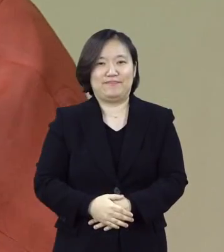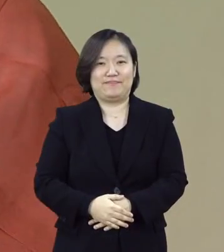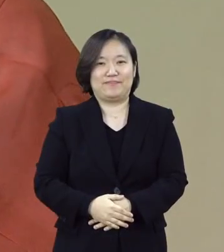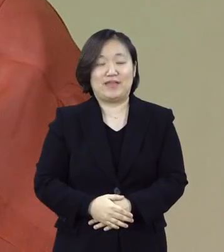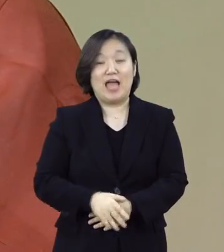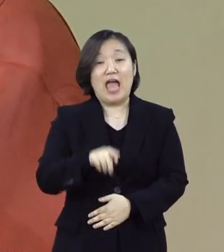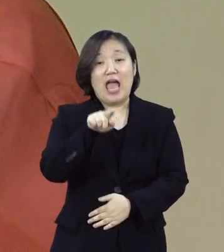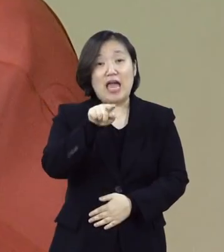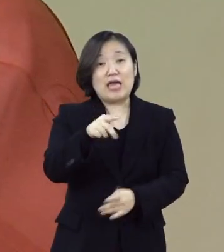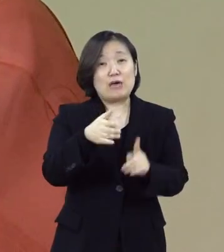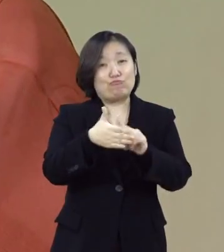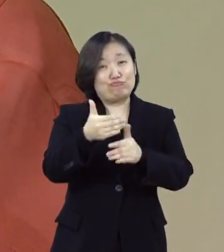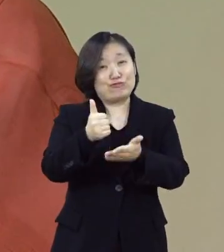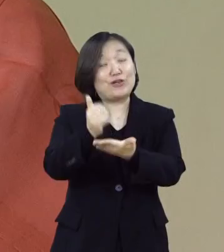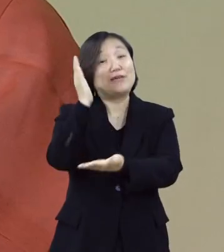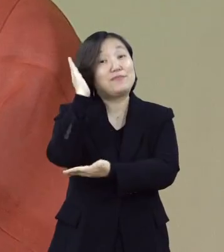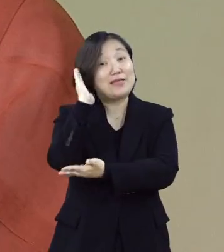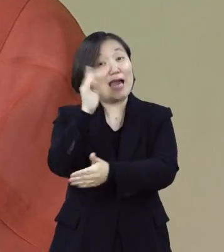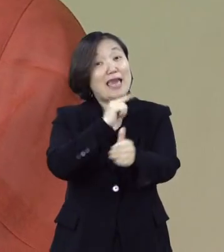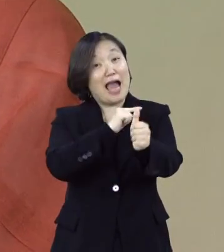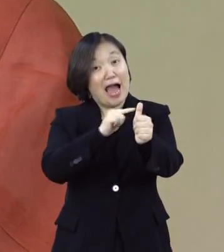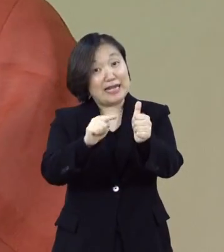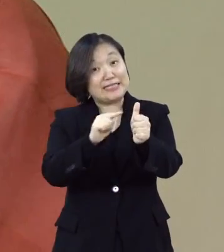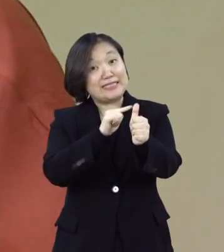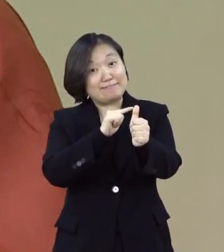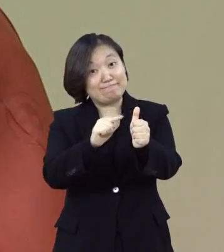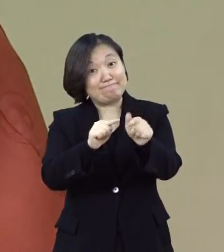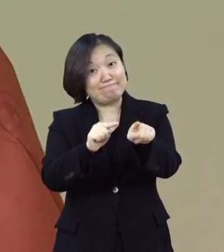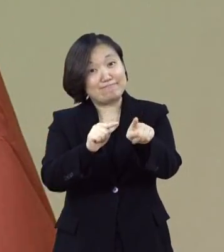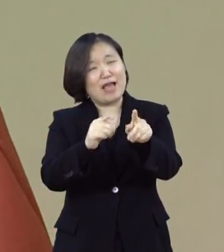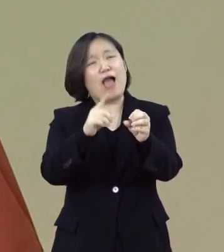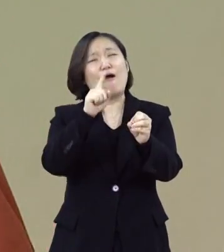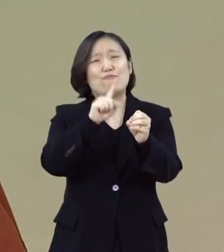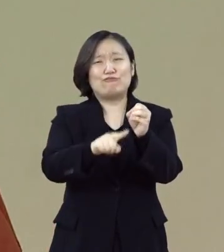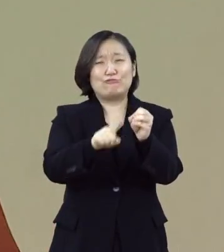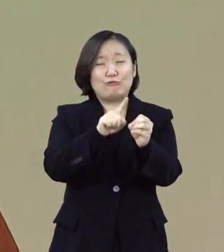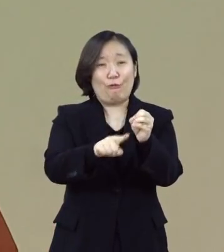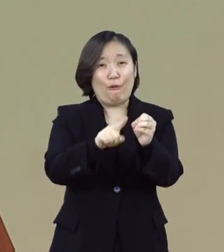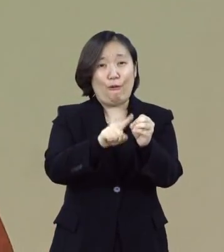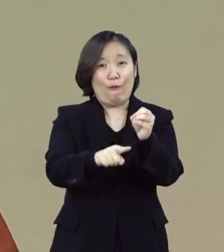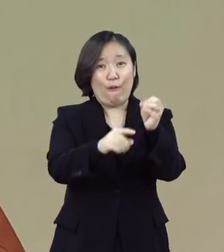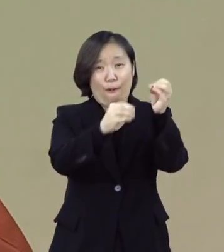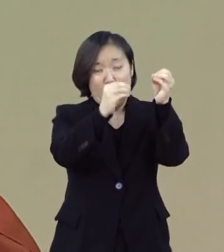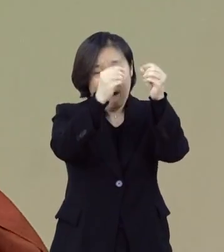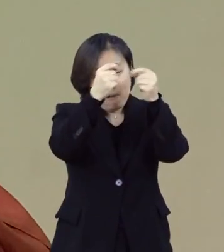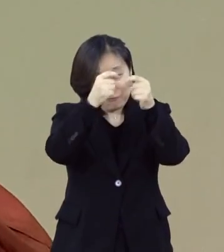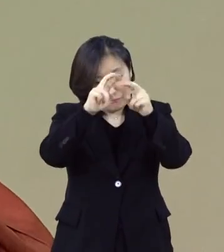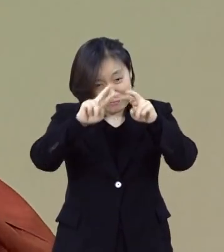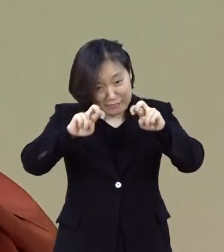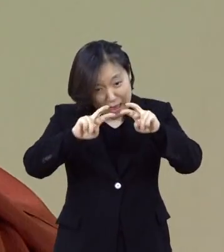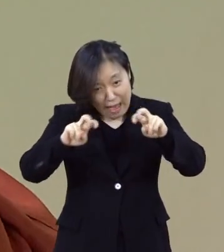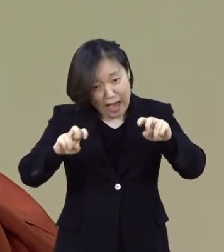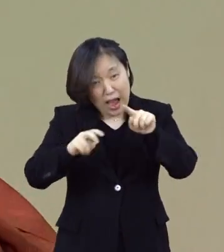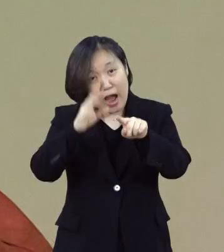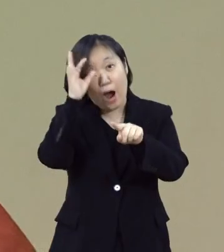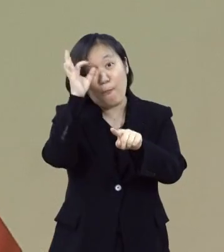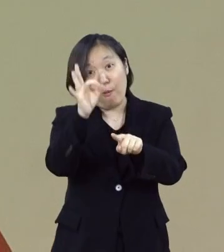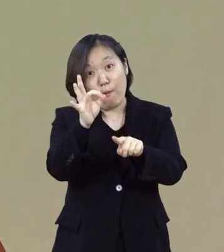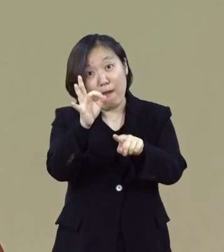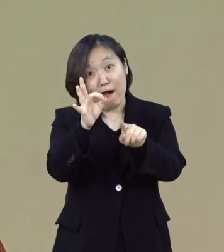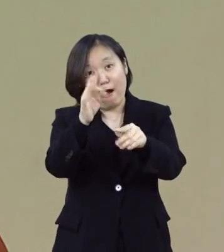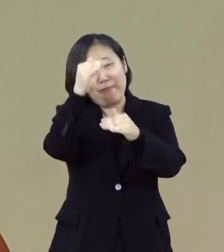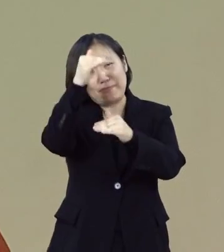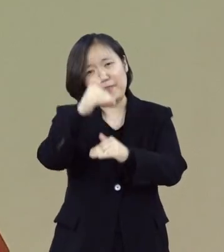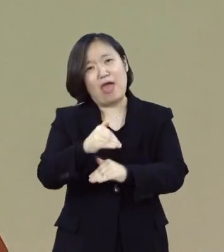유심조라는 가르침을 물론 우리가 불교적으로 깊게 해석하고 풀어보면 굉장히 이제 심오하고